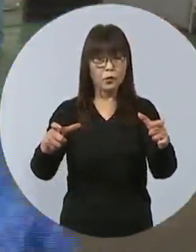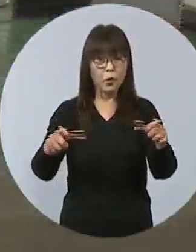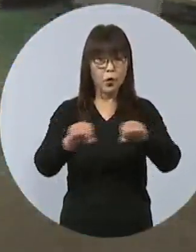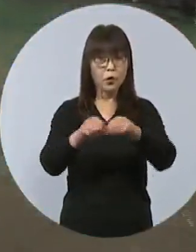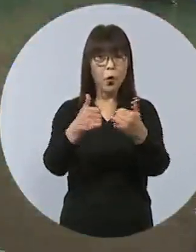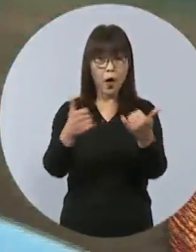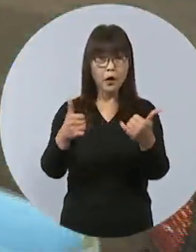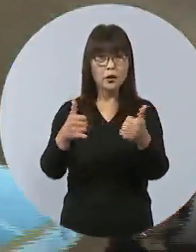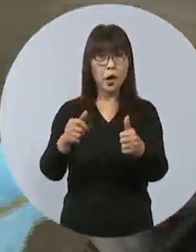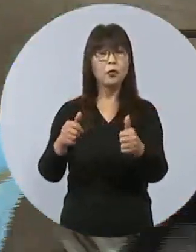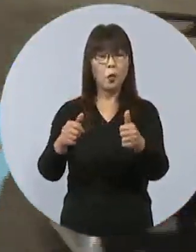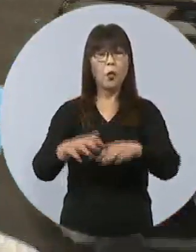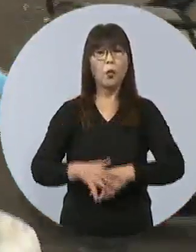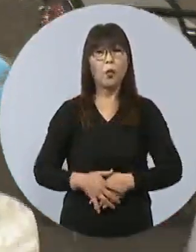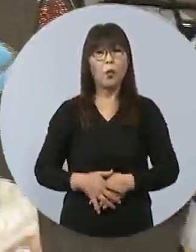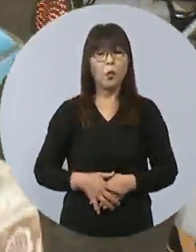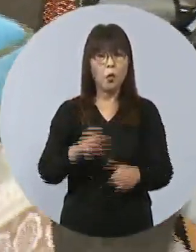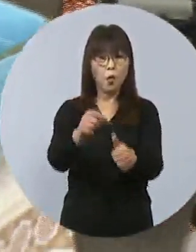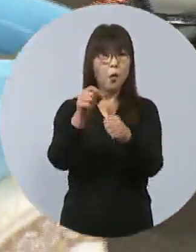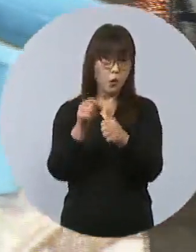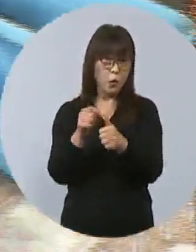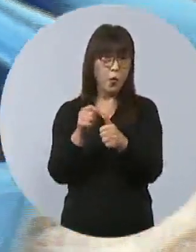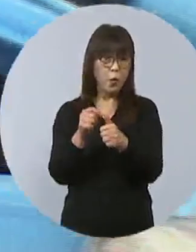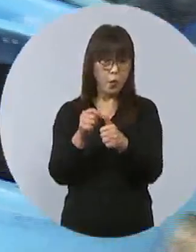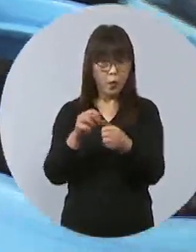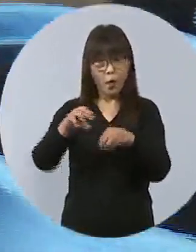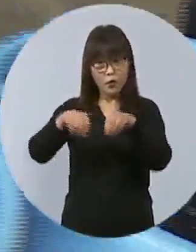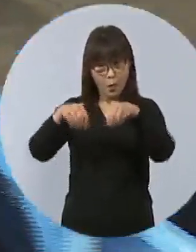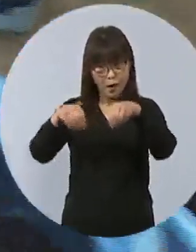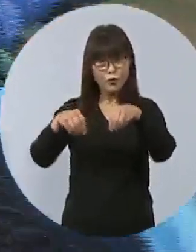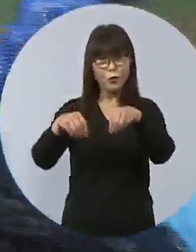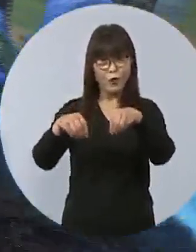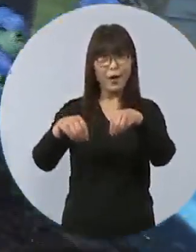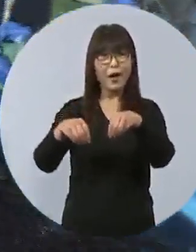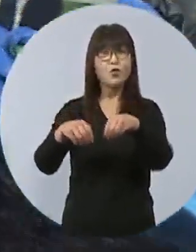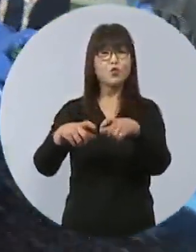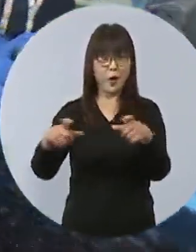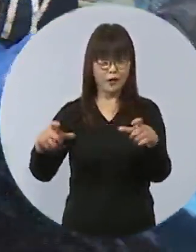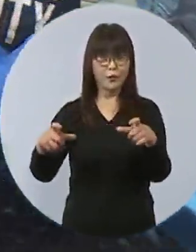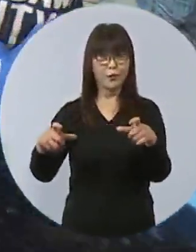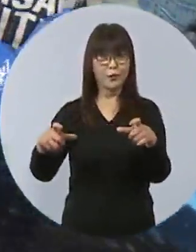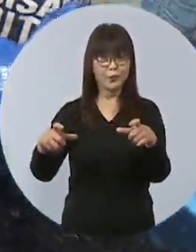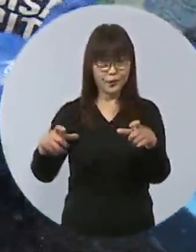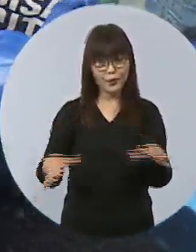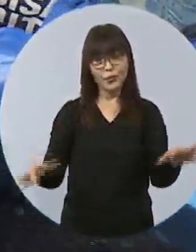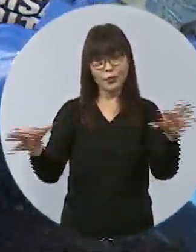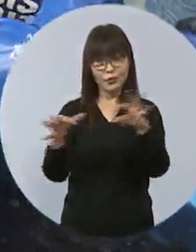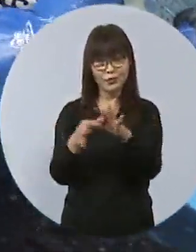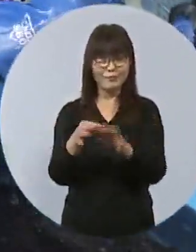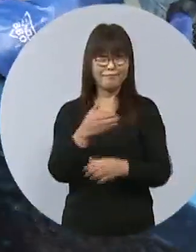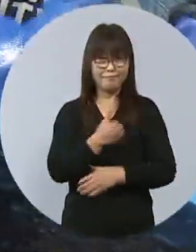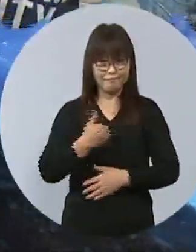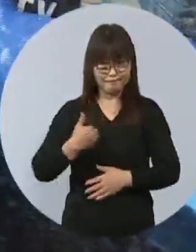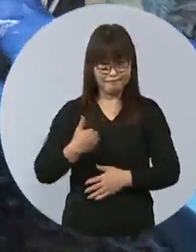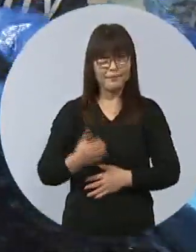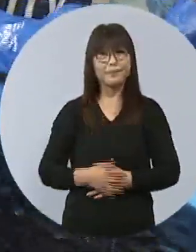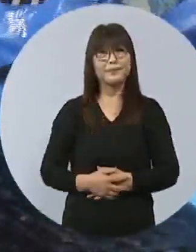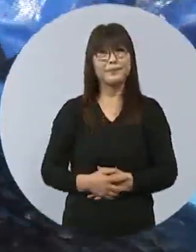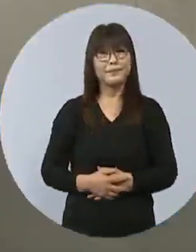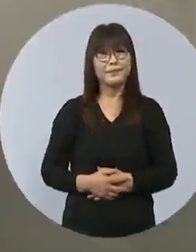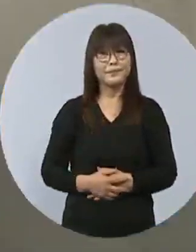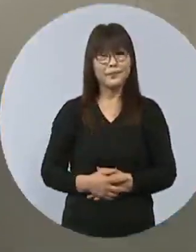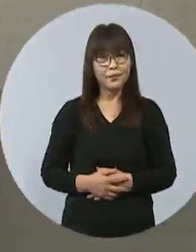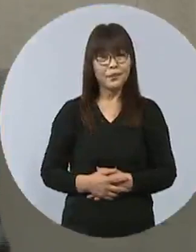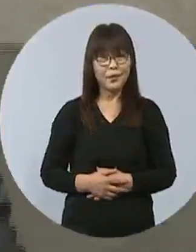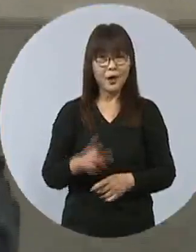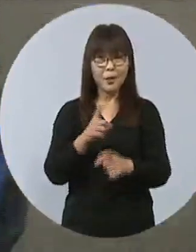害者の方々がどんどんどんどん染めていただけるっていうところで、障害者雇用の方にもつながっていくと思いますので、 ますます